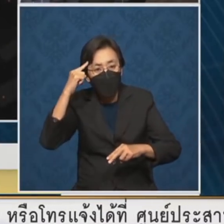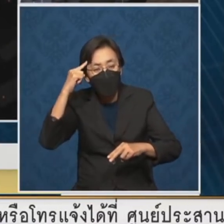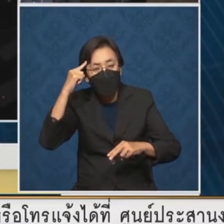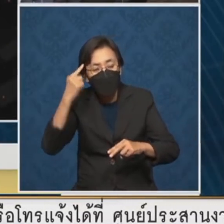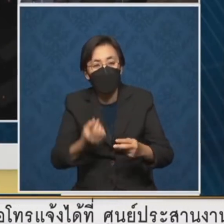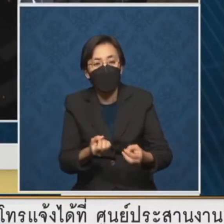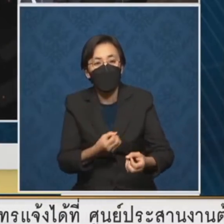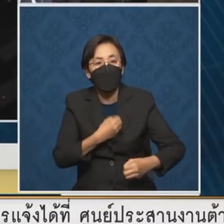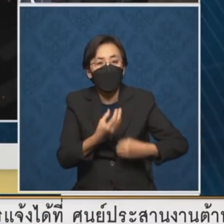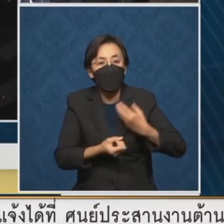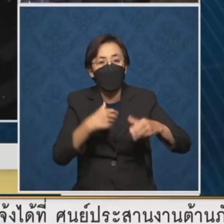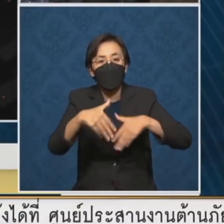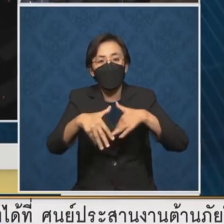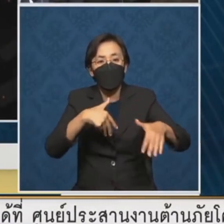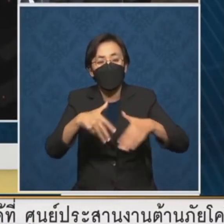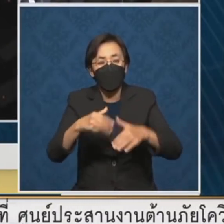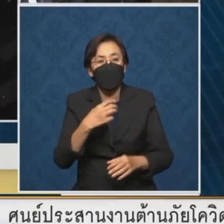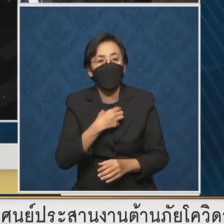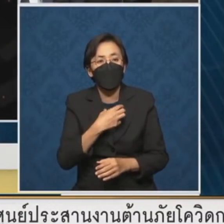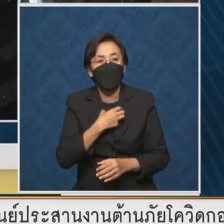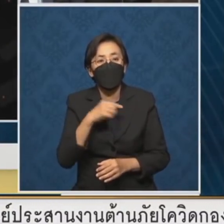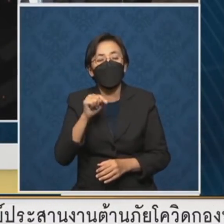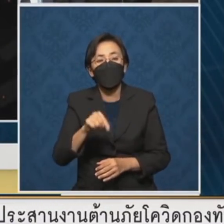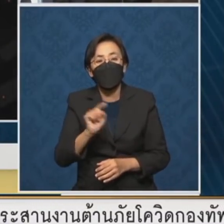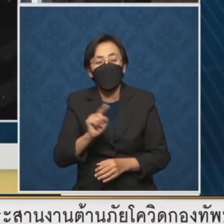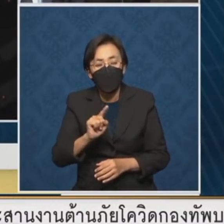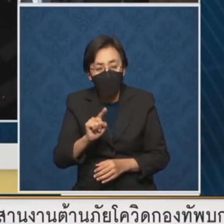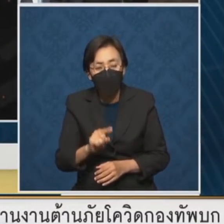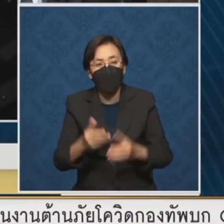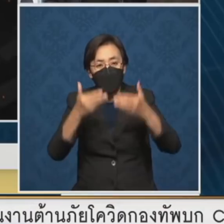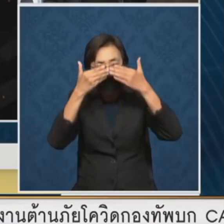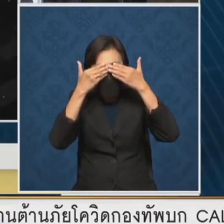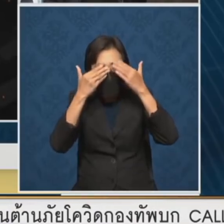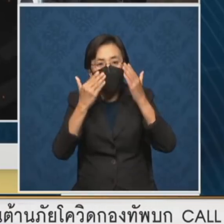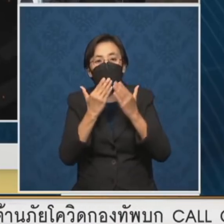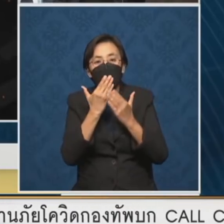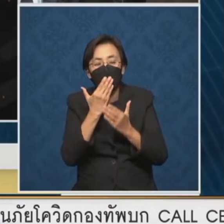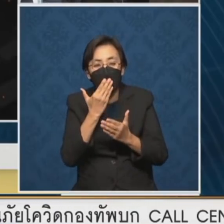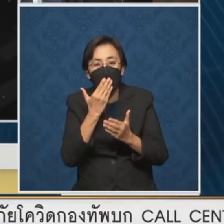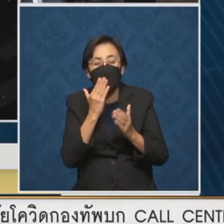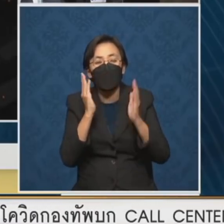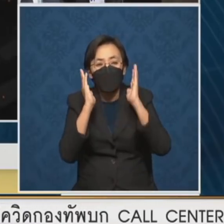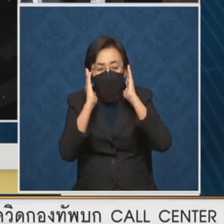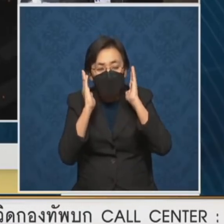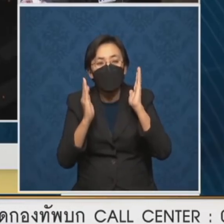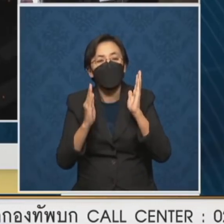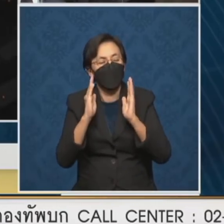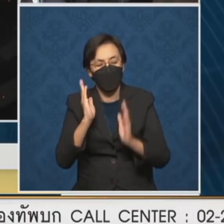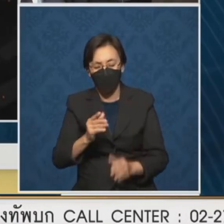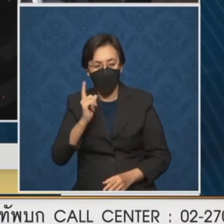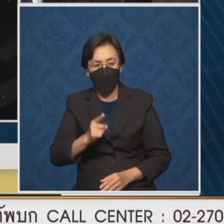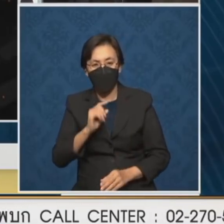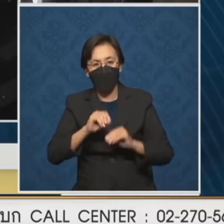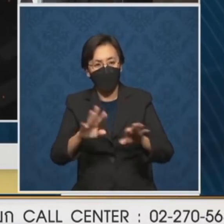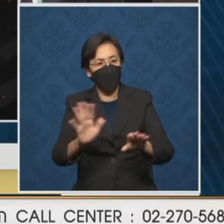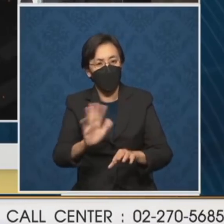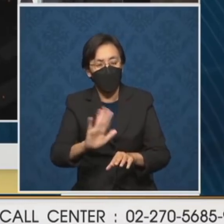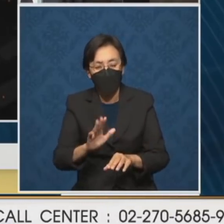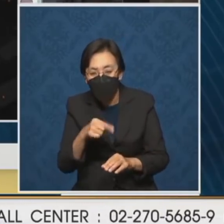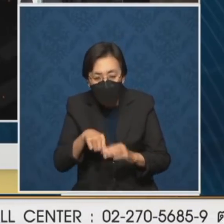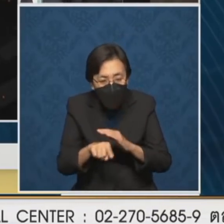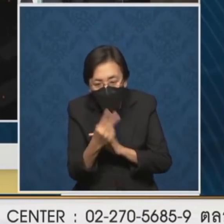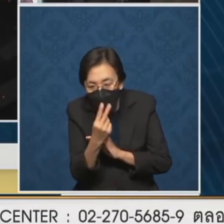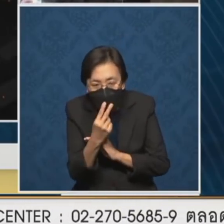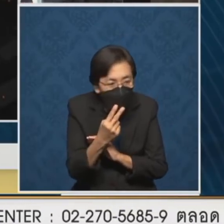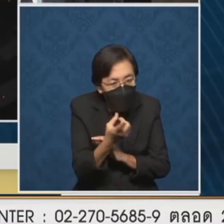เพื่อรักษาอำนาจของระบอบปรสิตด้วยการปิดหูปิดตาปิดปากผูกขาดความจริงและพยายามสอดแนมประชาช